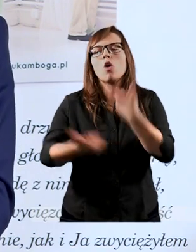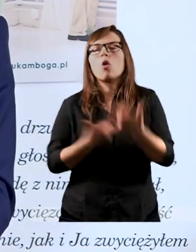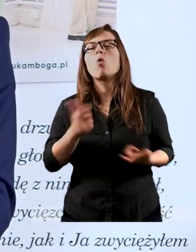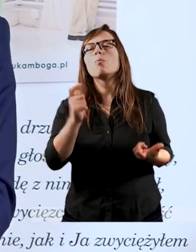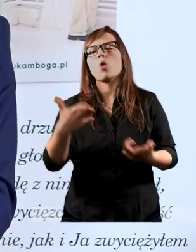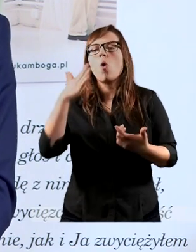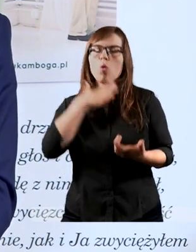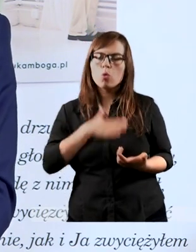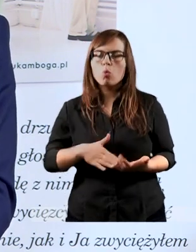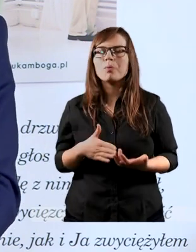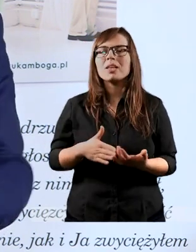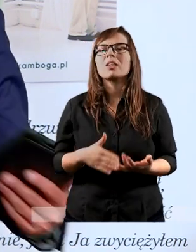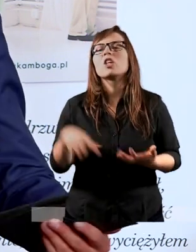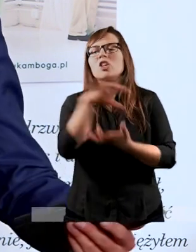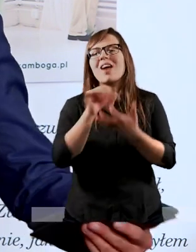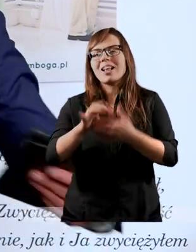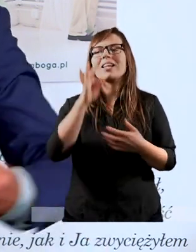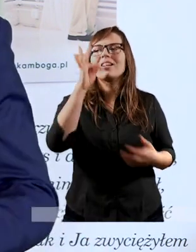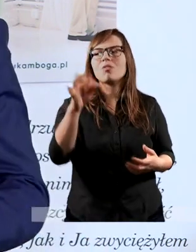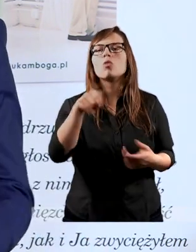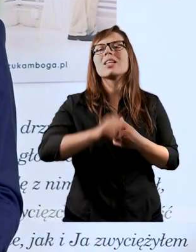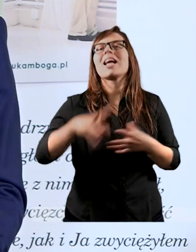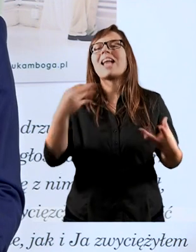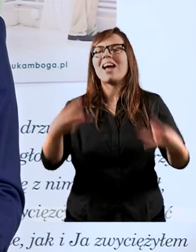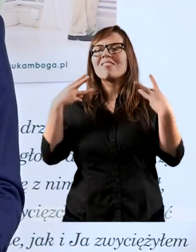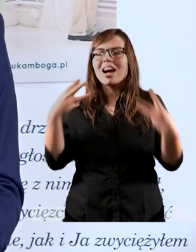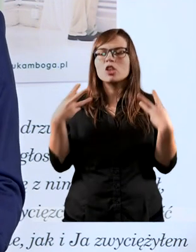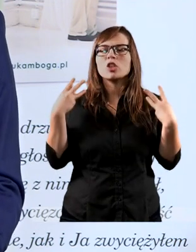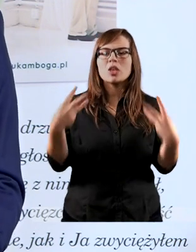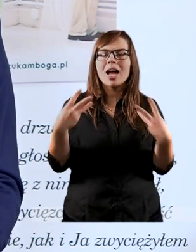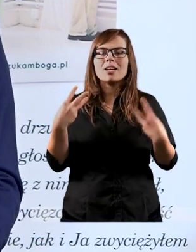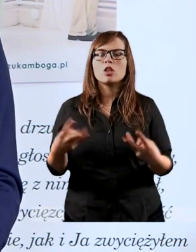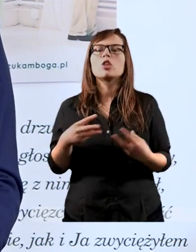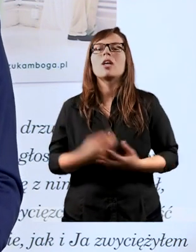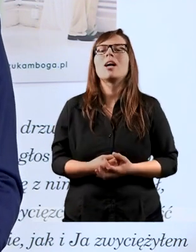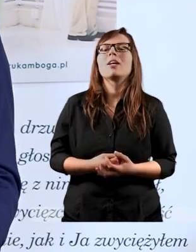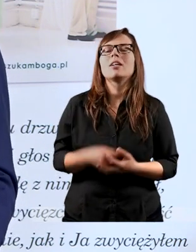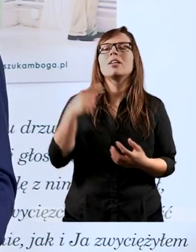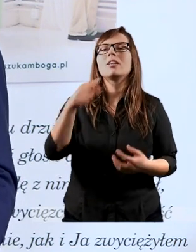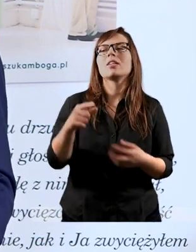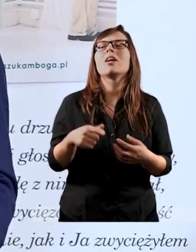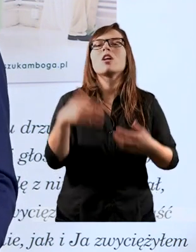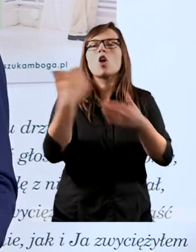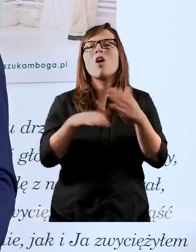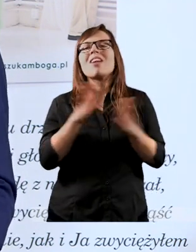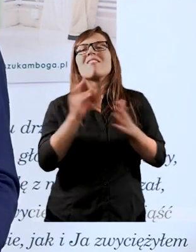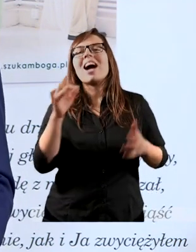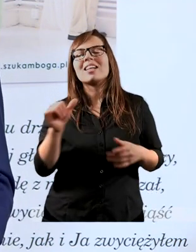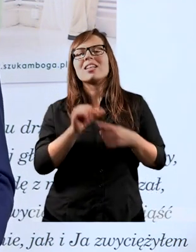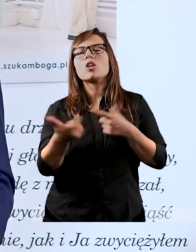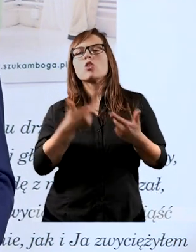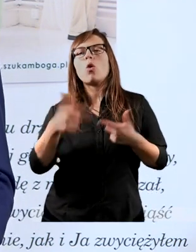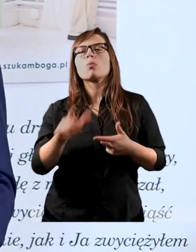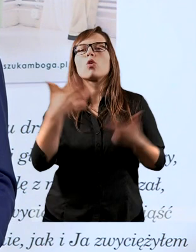rób co lubisz, świat jest twój, ty tu jesteś najważniejszy, w przerysowanej wersji rób ta, co